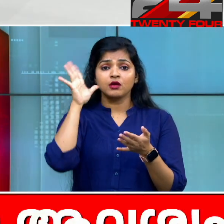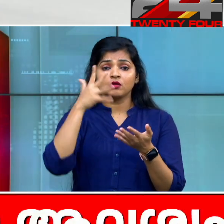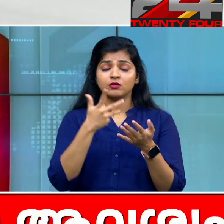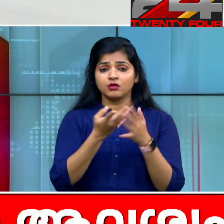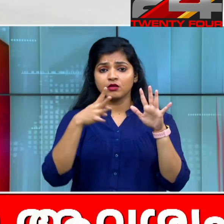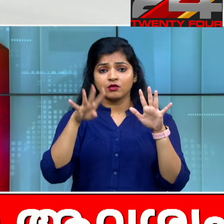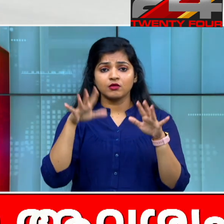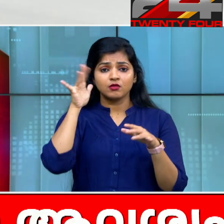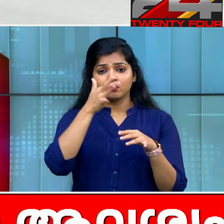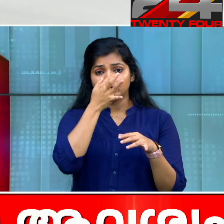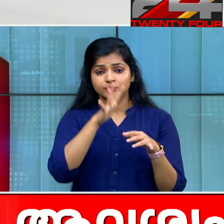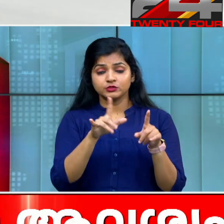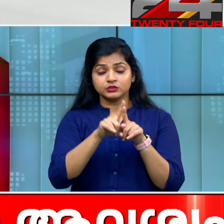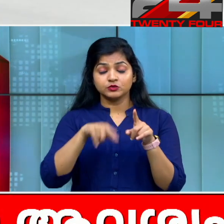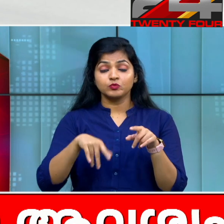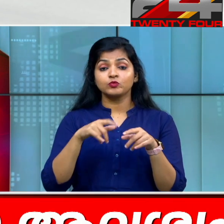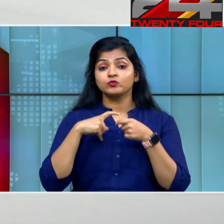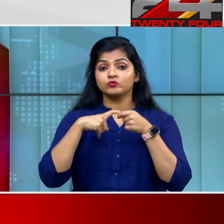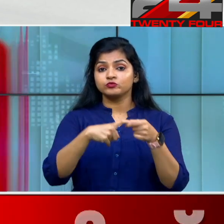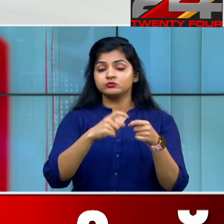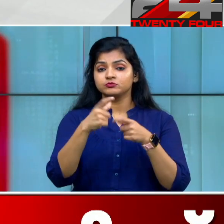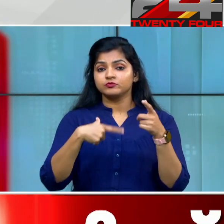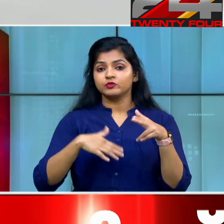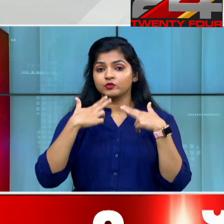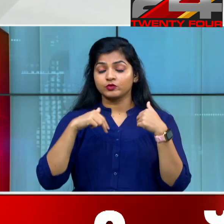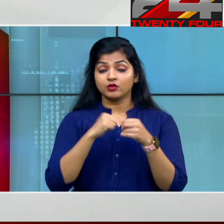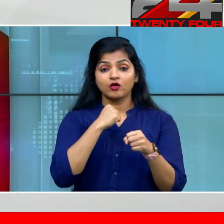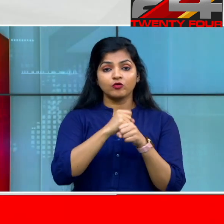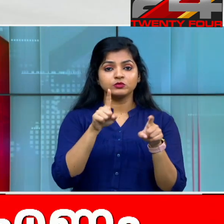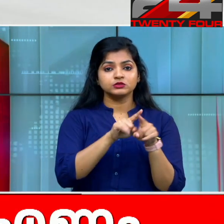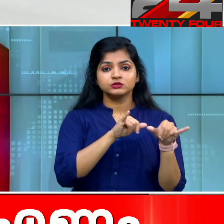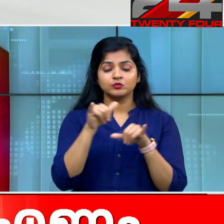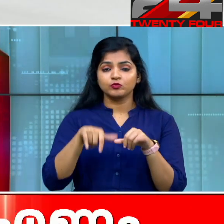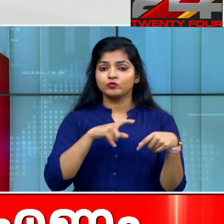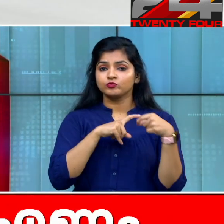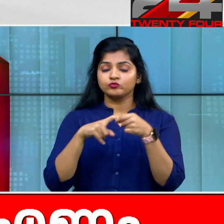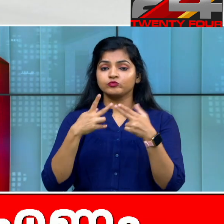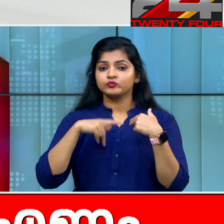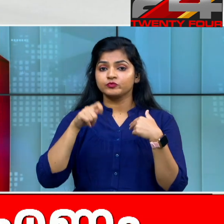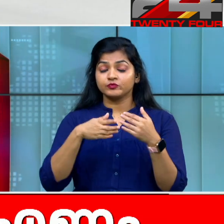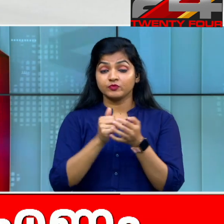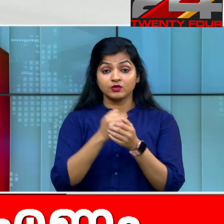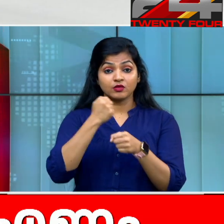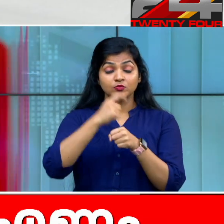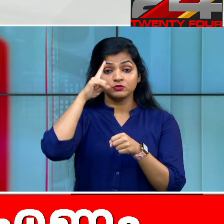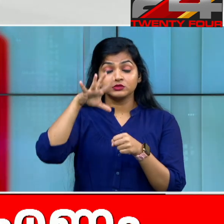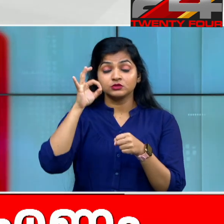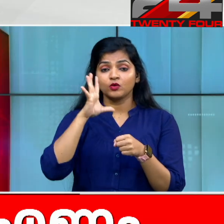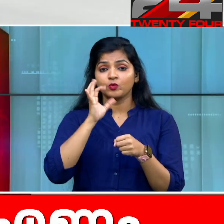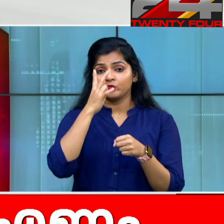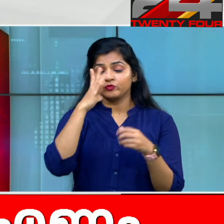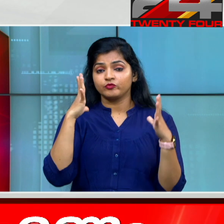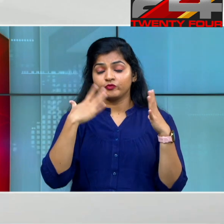മതിയാകില്ലേ എന്നൊരു ചോദ്യമാണ് ഹൈക്കോടതി ചോദിച്ചത്. സർക്കാരിനോട് കൂടിയാണ് ആ ചോദ്യം. ഈ വിഷയത്തിൽ സർക്കാർ എന്ത് നിലപാടെടുക്കും എന്നുള്ളതാണ് ഏറ്റവും പ്രധാനപ്പെട്ട കാര്യം.